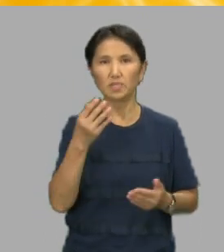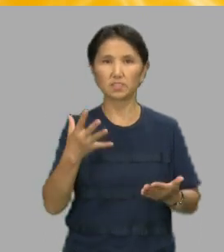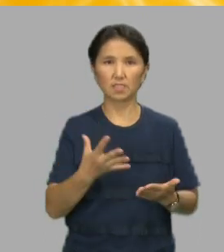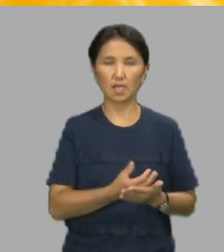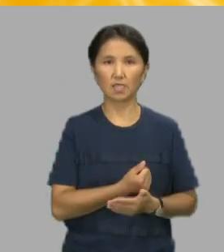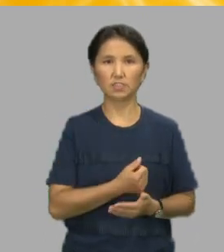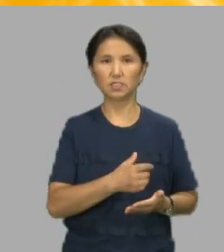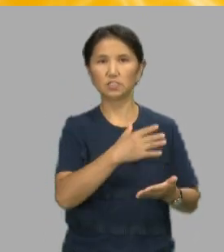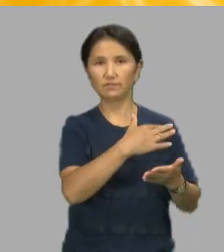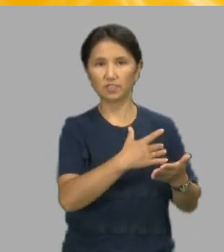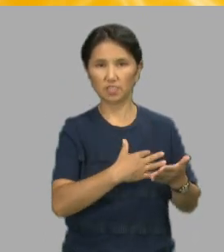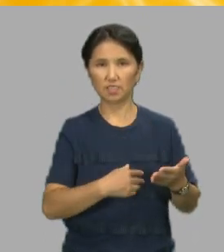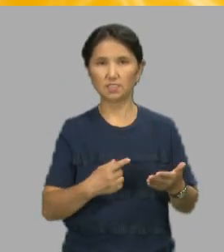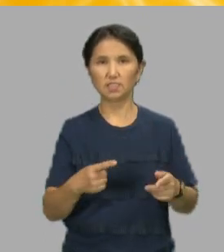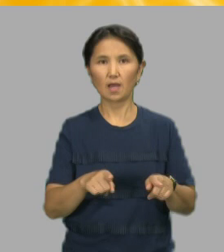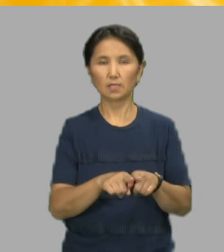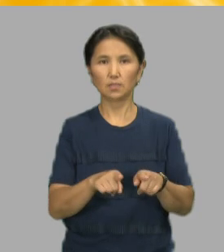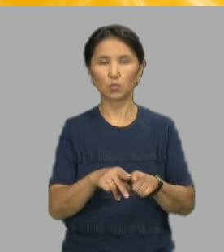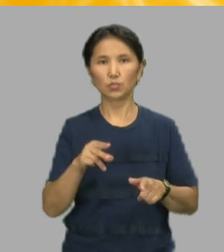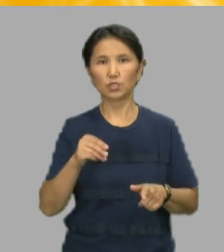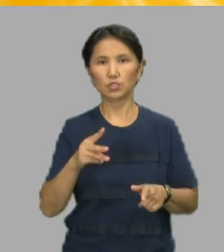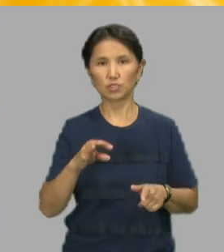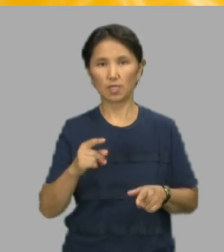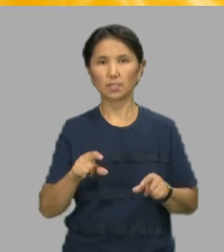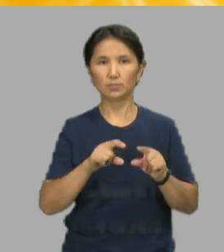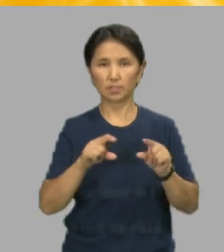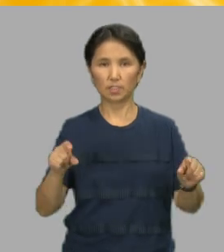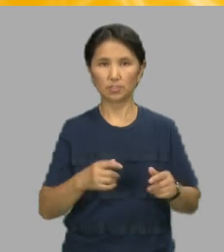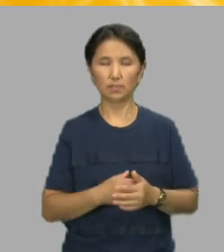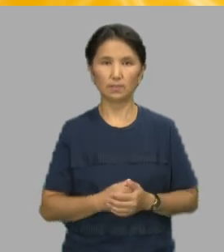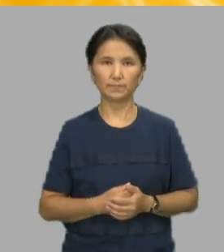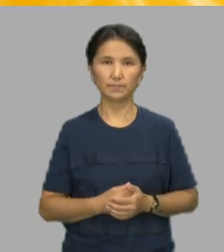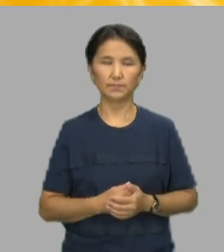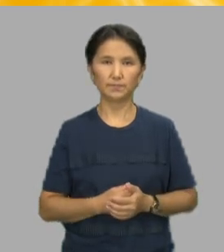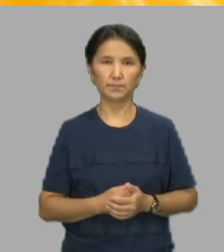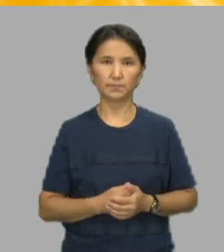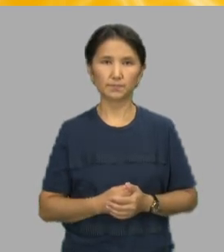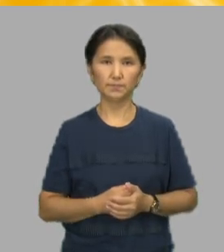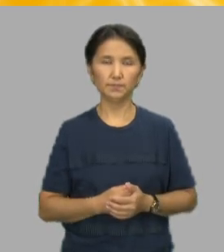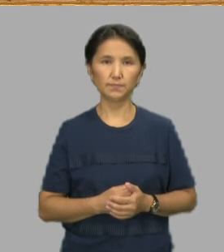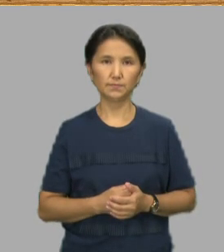Уметь находить в тексте однородные члены предложения.